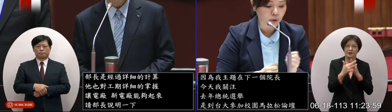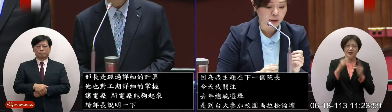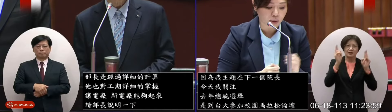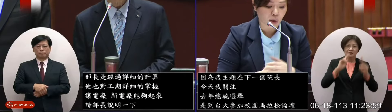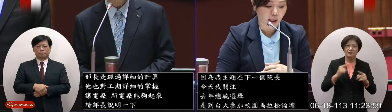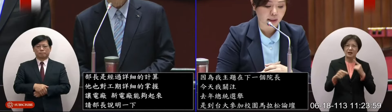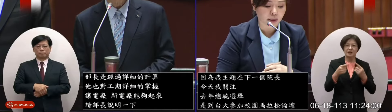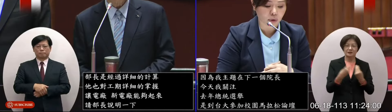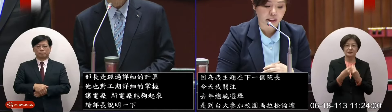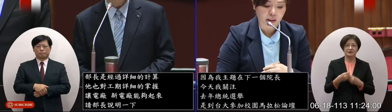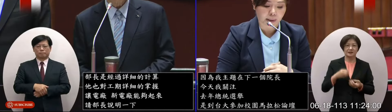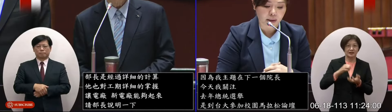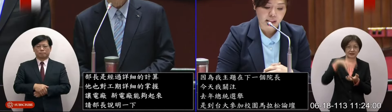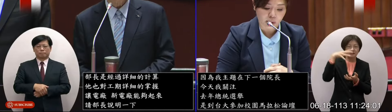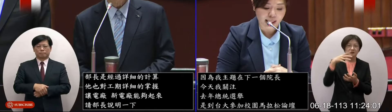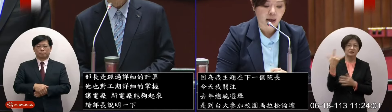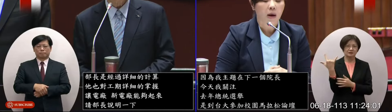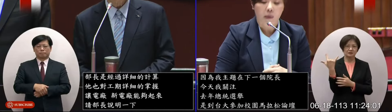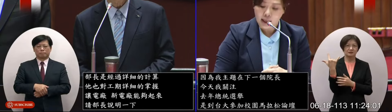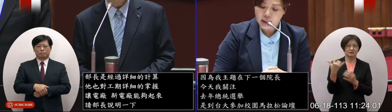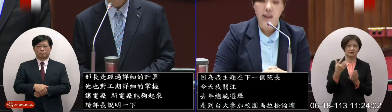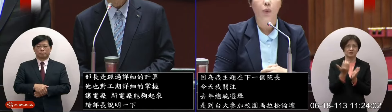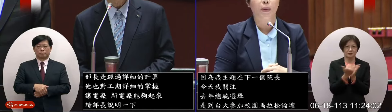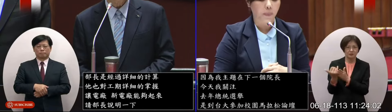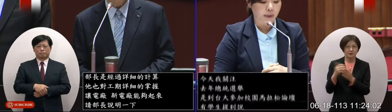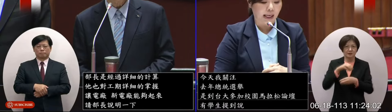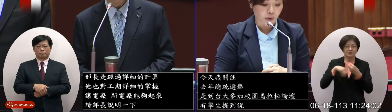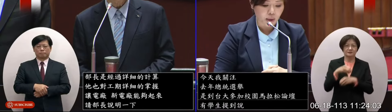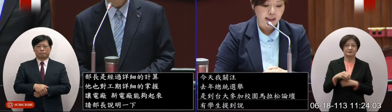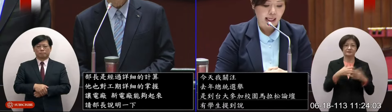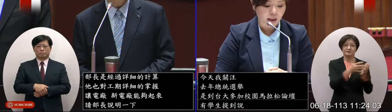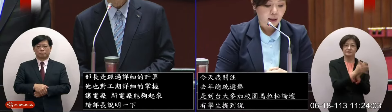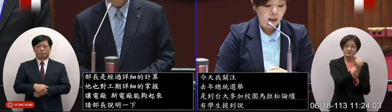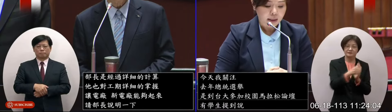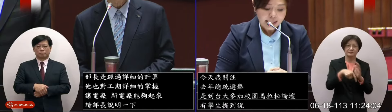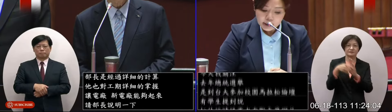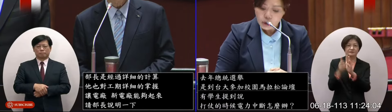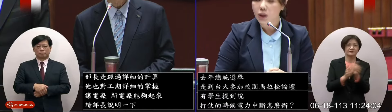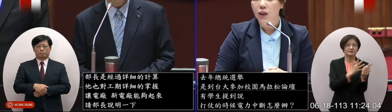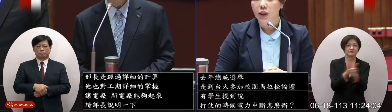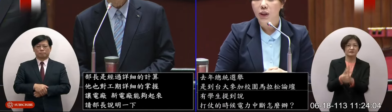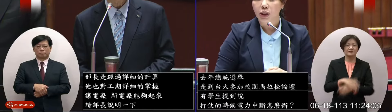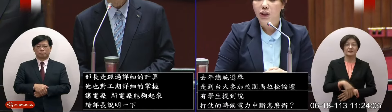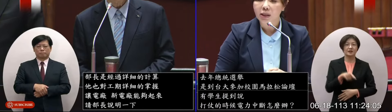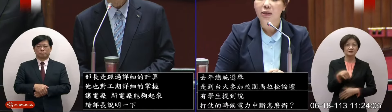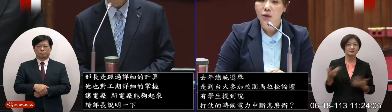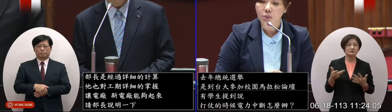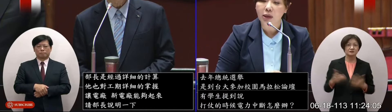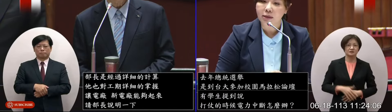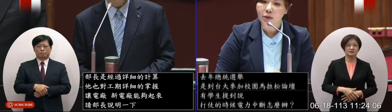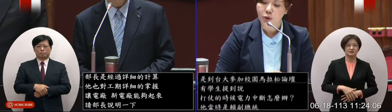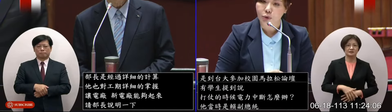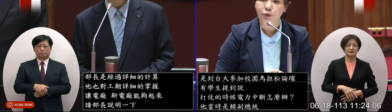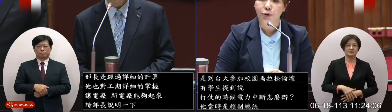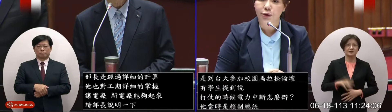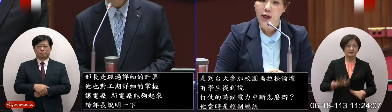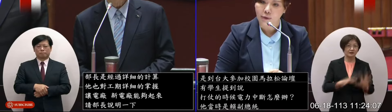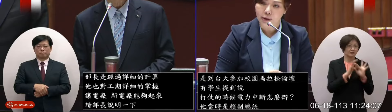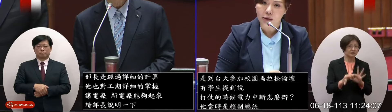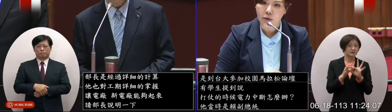他说用核电做紧急备用的选项。我要请问部长跟院长，这件事情现在是不是还在持